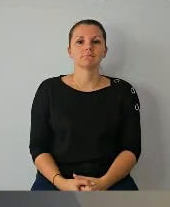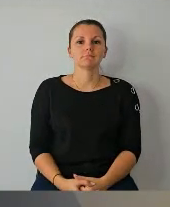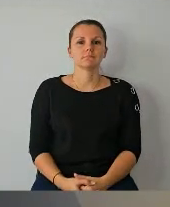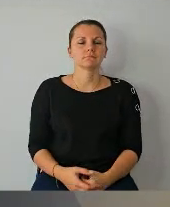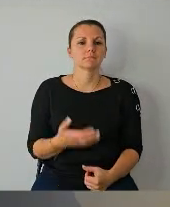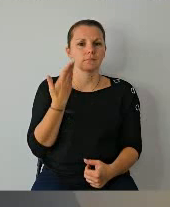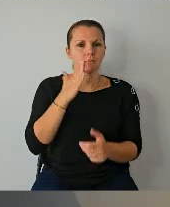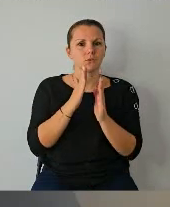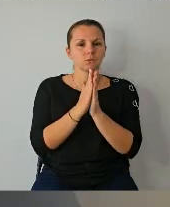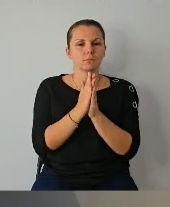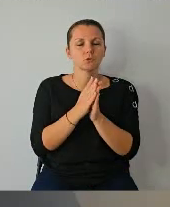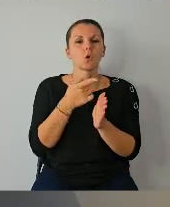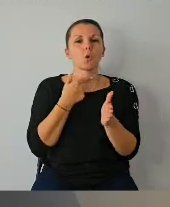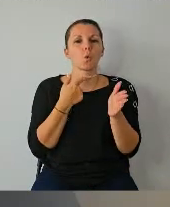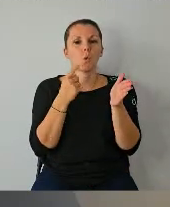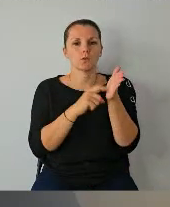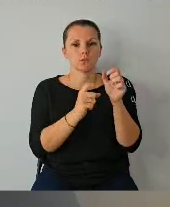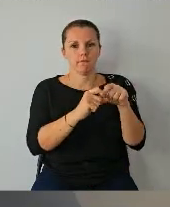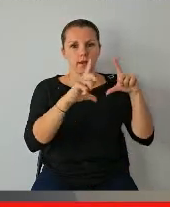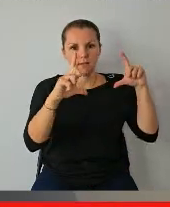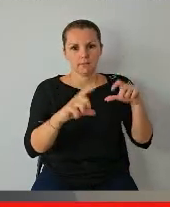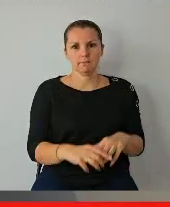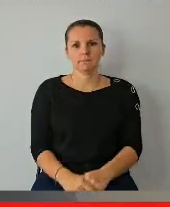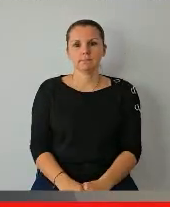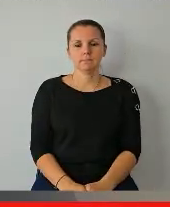Bardzo proszę o głosowanie.